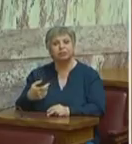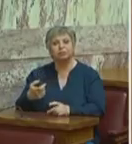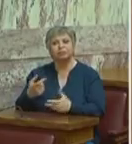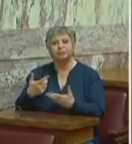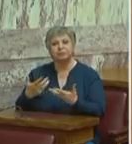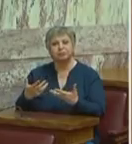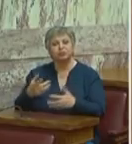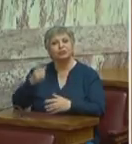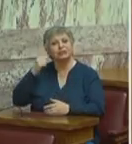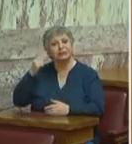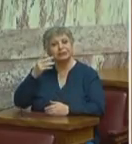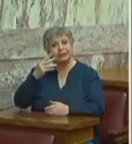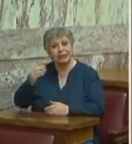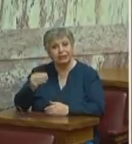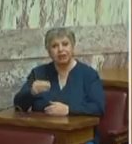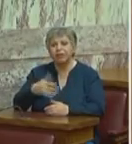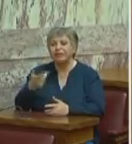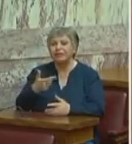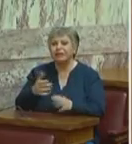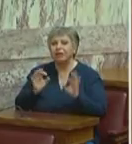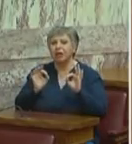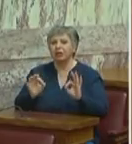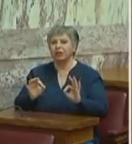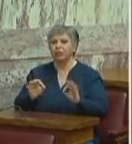έναν επικοδομητικό ρόλο στην ευρύτερη περιοχή.